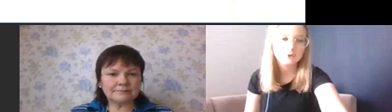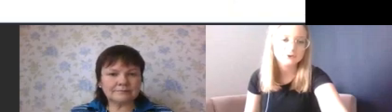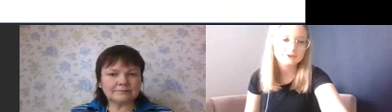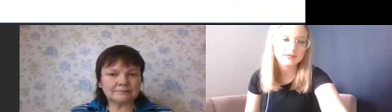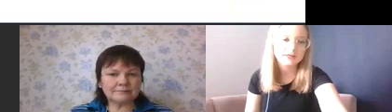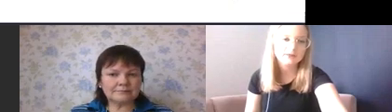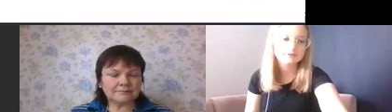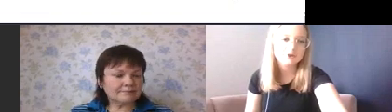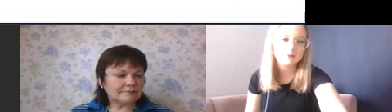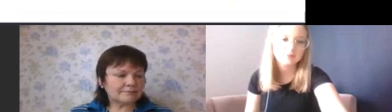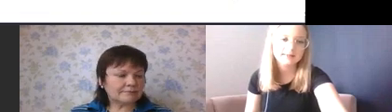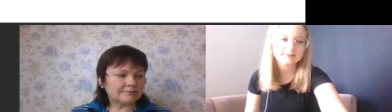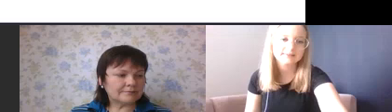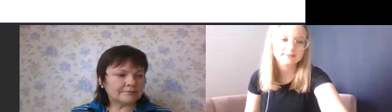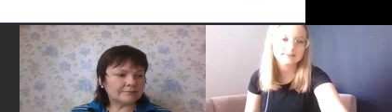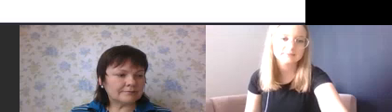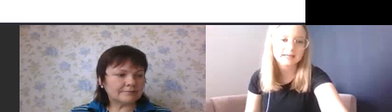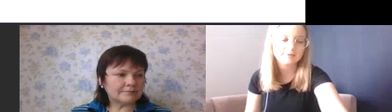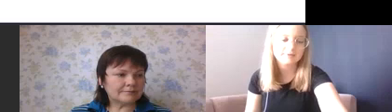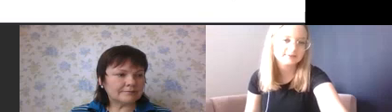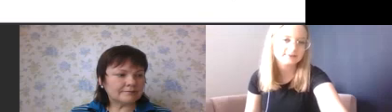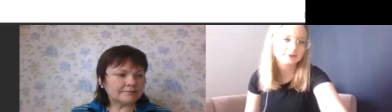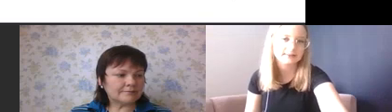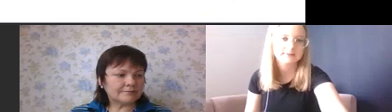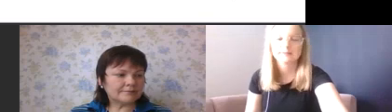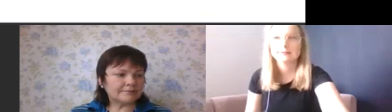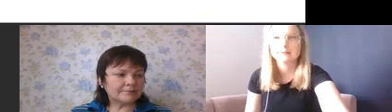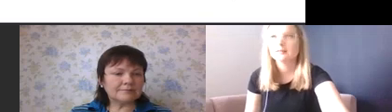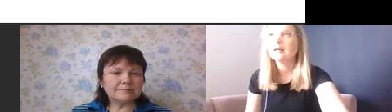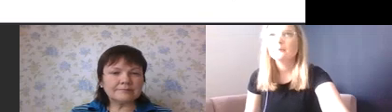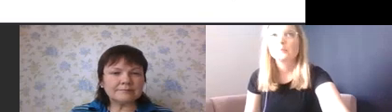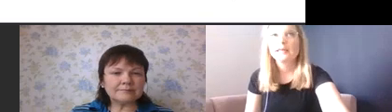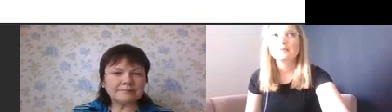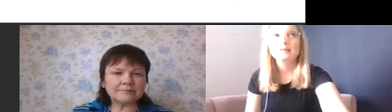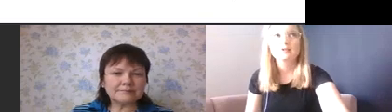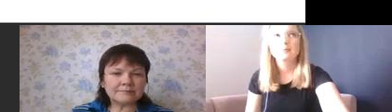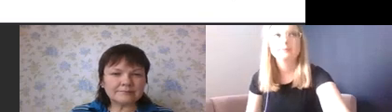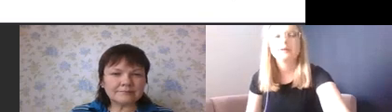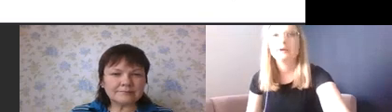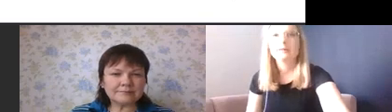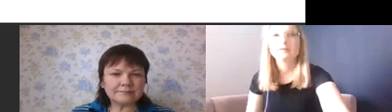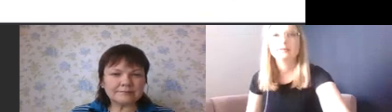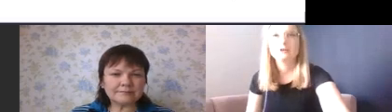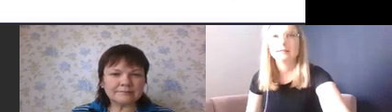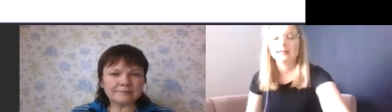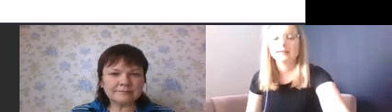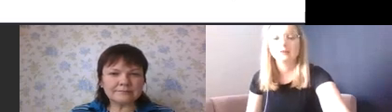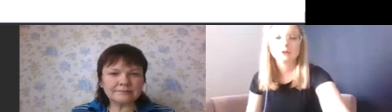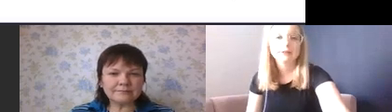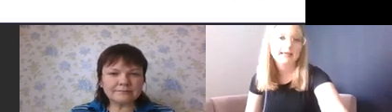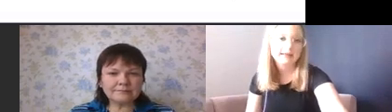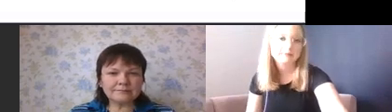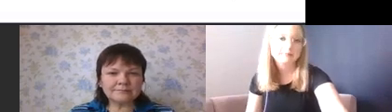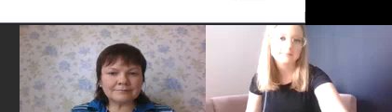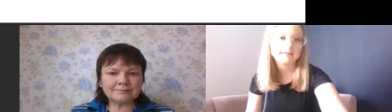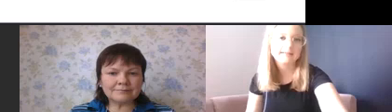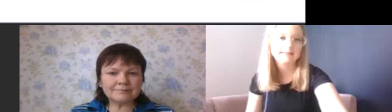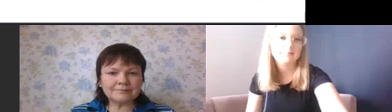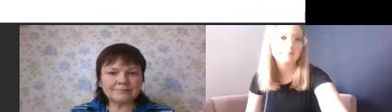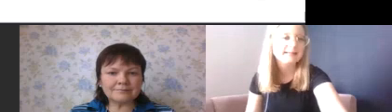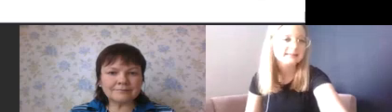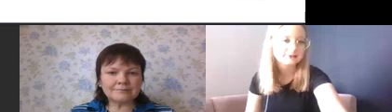ülekantavaid oskusi, aga tasub ka mõelda, et tõesti, mida ma hästi oskan, et näiteks eelmises gruppis meil öeldi, et oskan näiteks